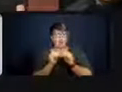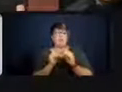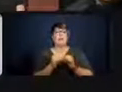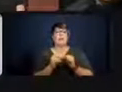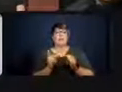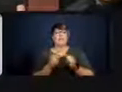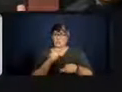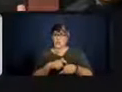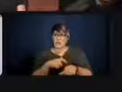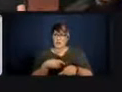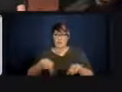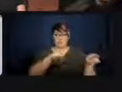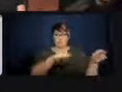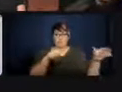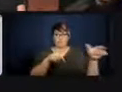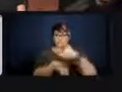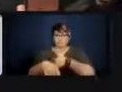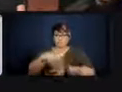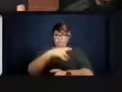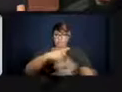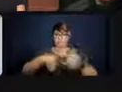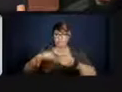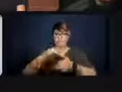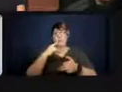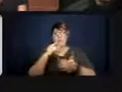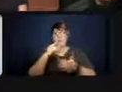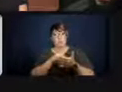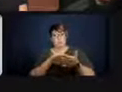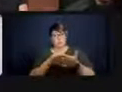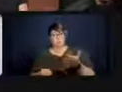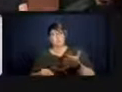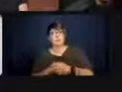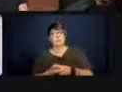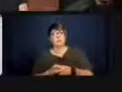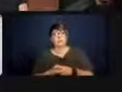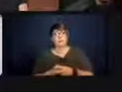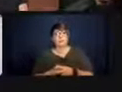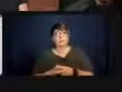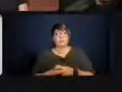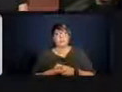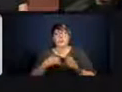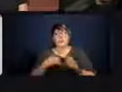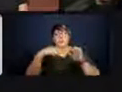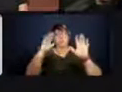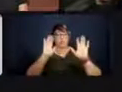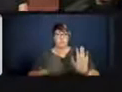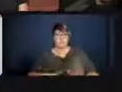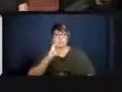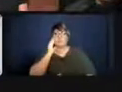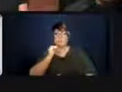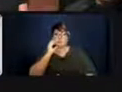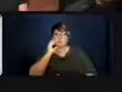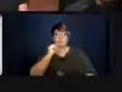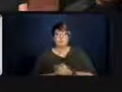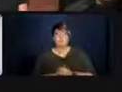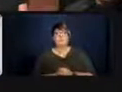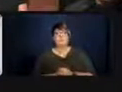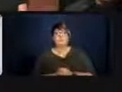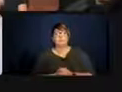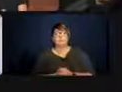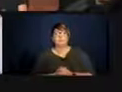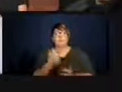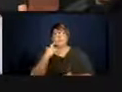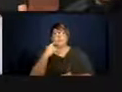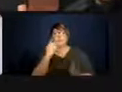أيضا تعاون بين الطلبة وأن هنالك تعاون بين المدارس وهذه طبعا